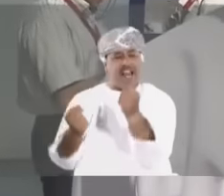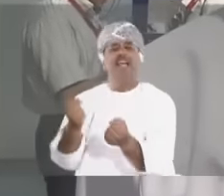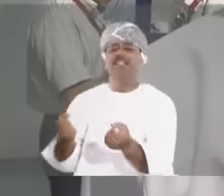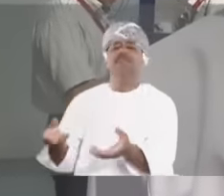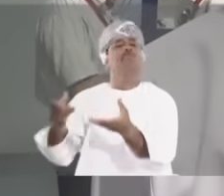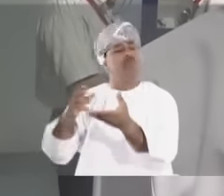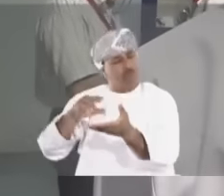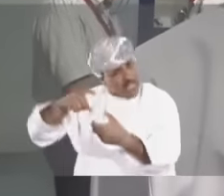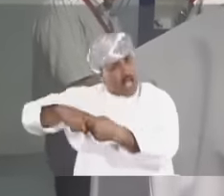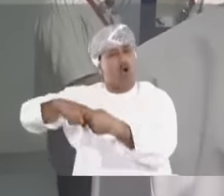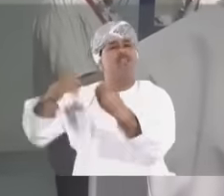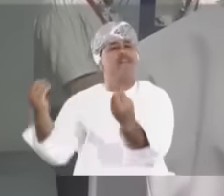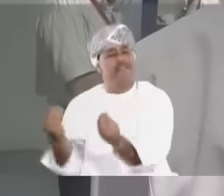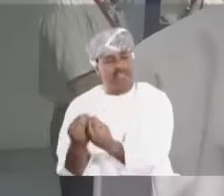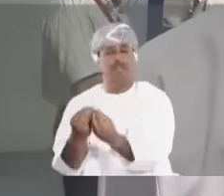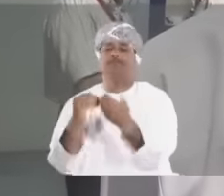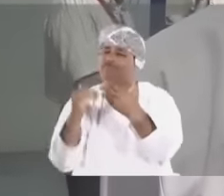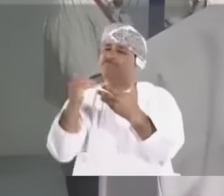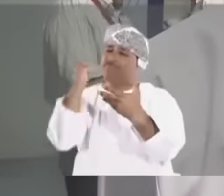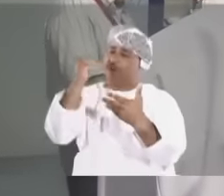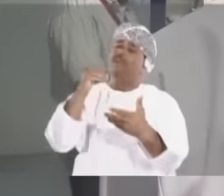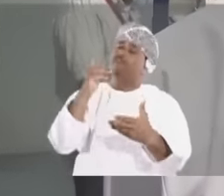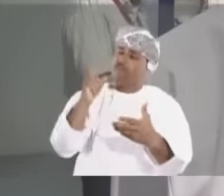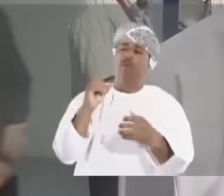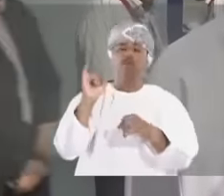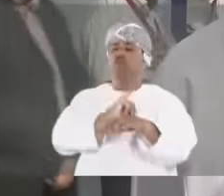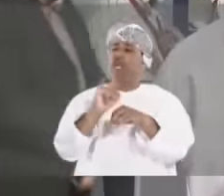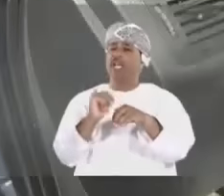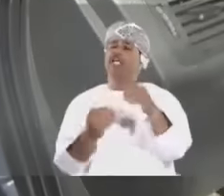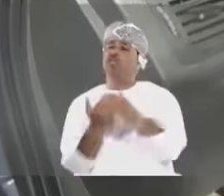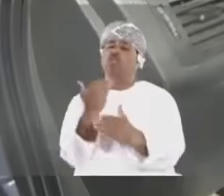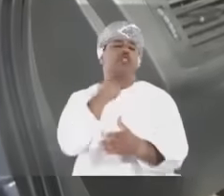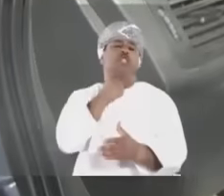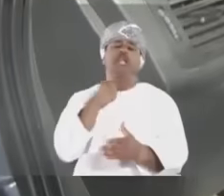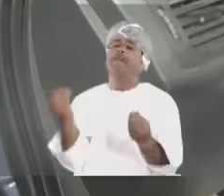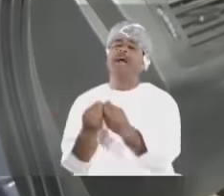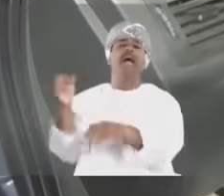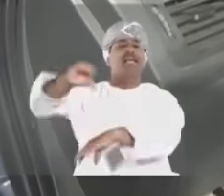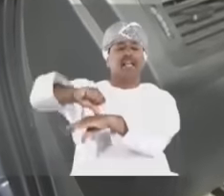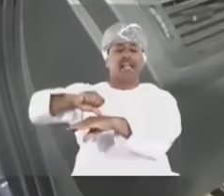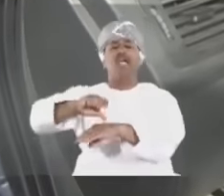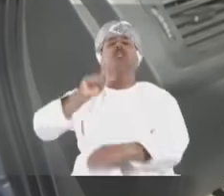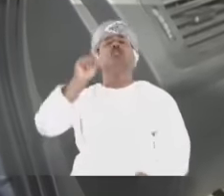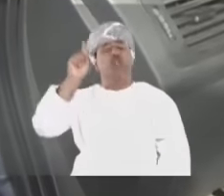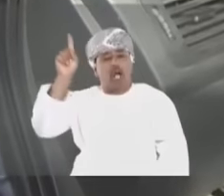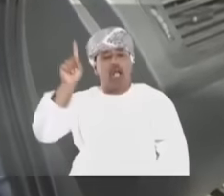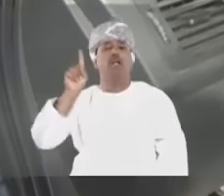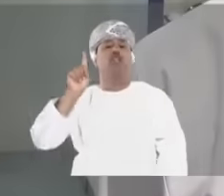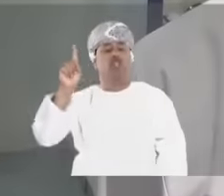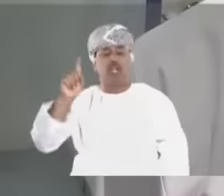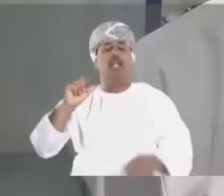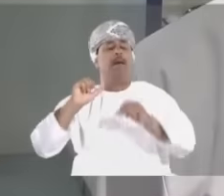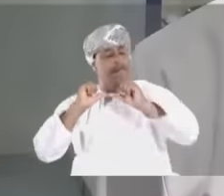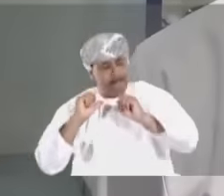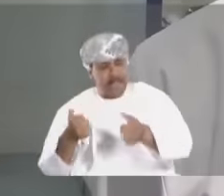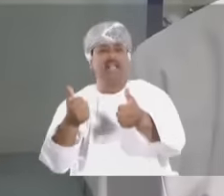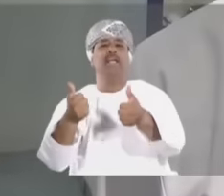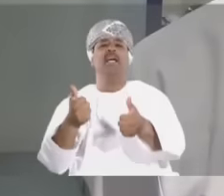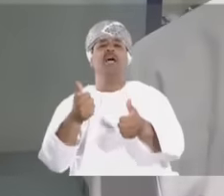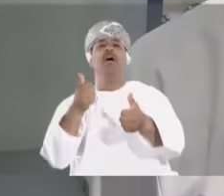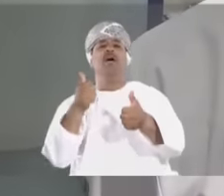وإن شاء الله في خطوات قادمة ومشاريع قادمة مع إيران. إن شاء الله راح نبدأ